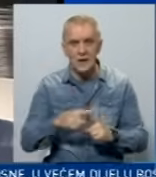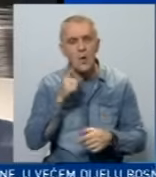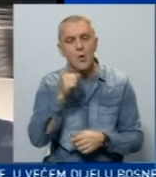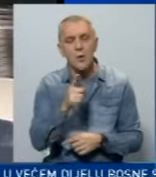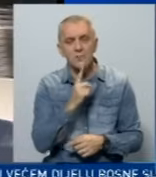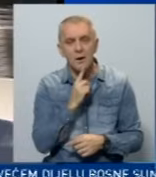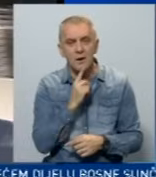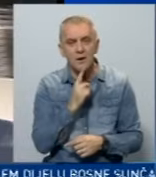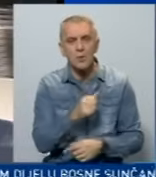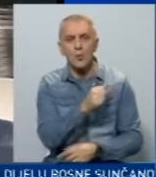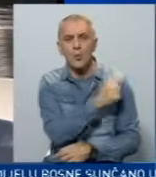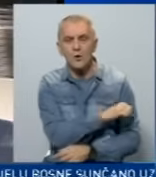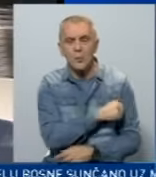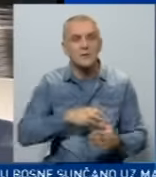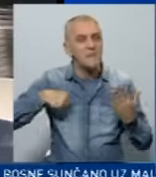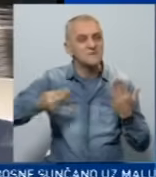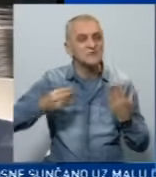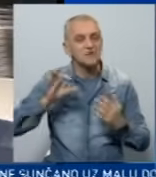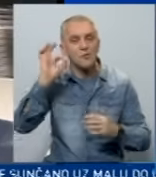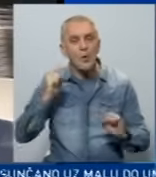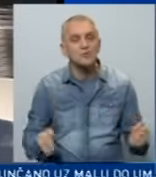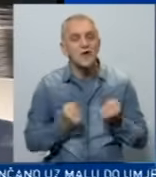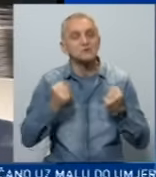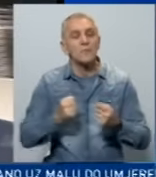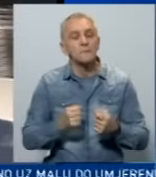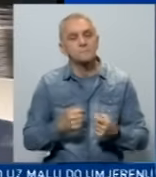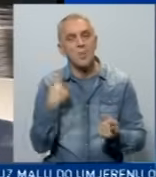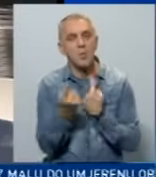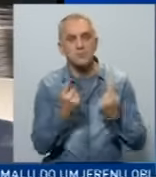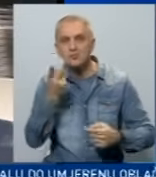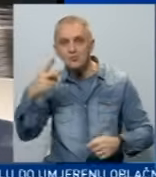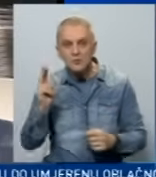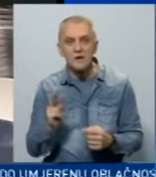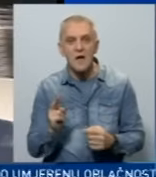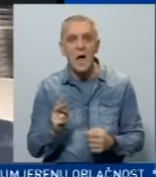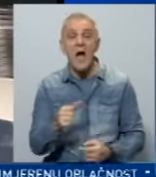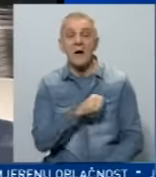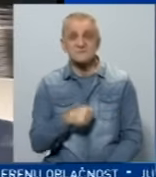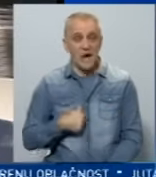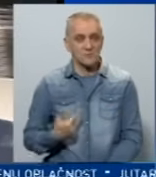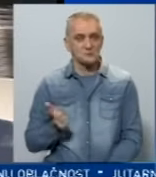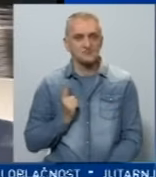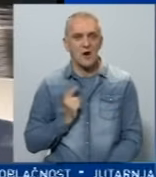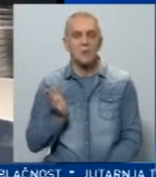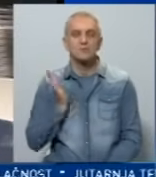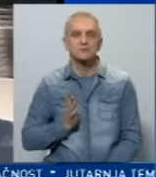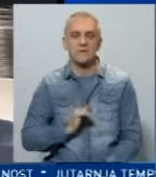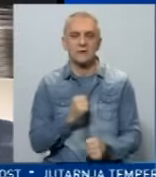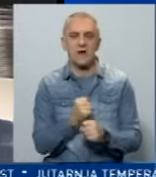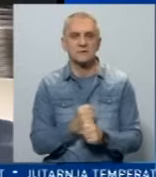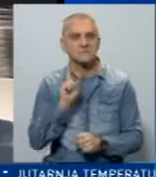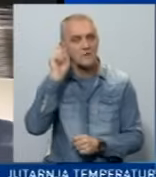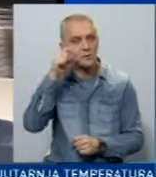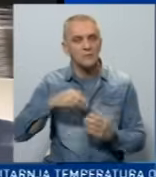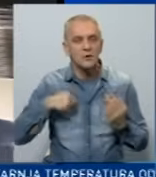uposlenicima BHRT-a, onima koji godinama izvještavaju o teškom položaju drugih, dok i sami čekaju dostojanstven